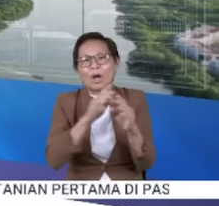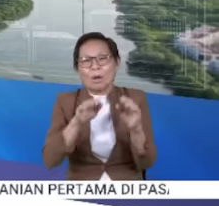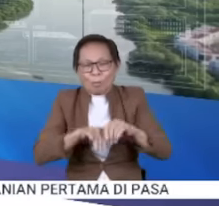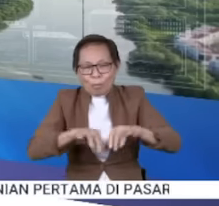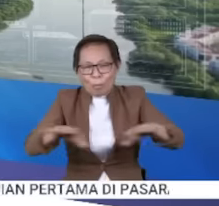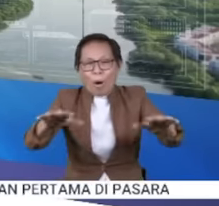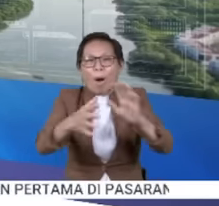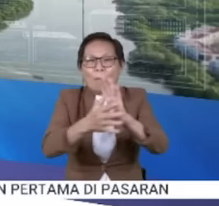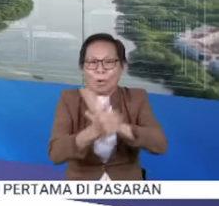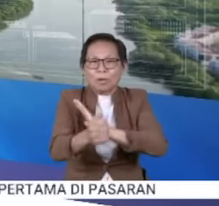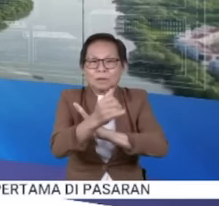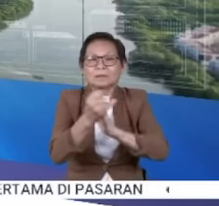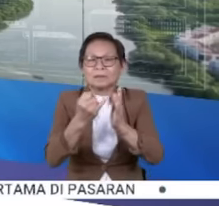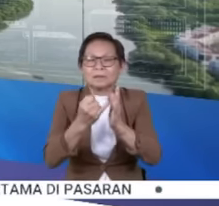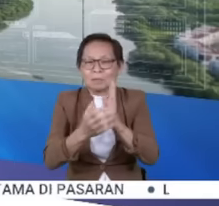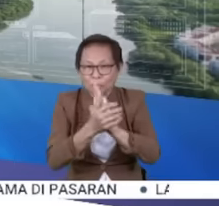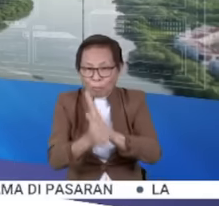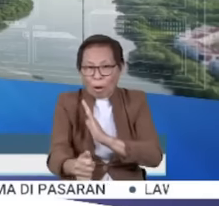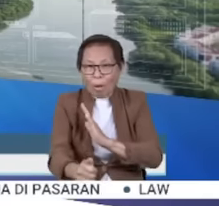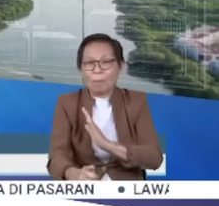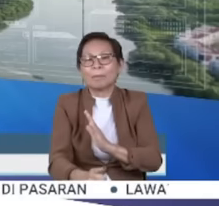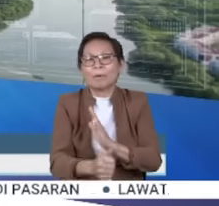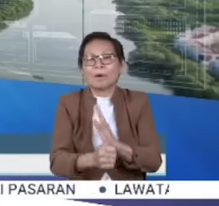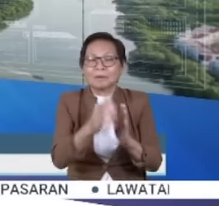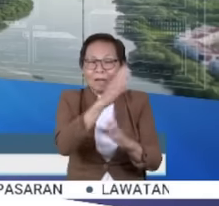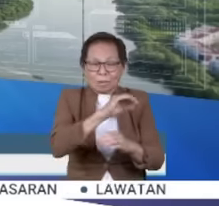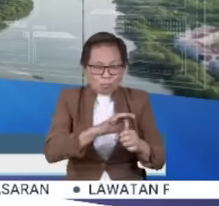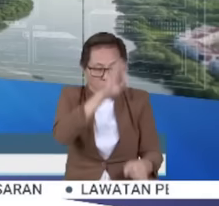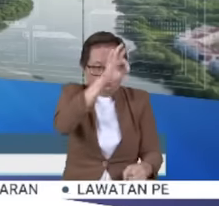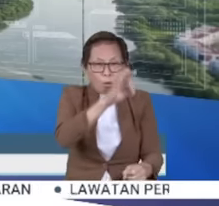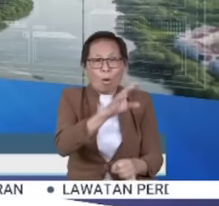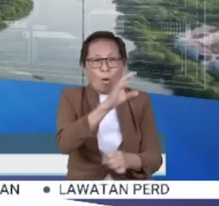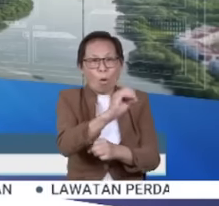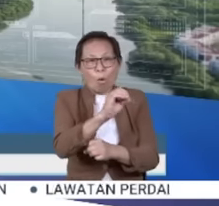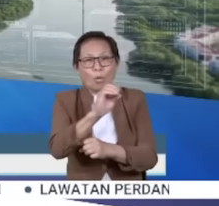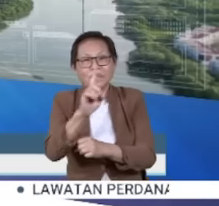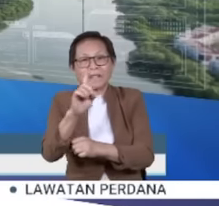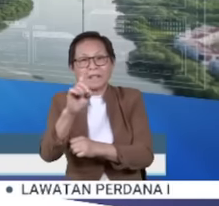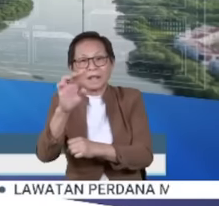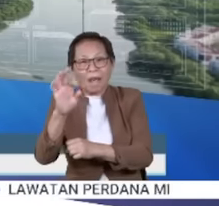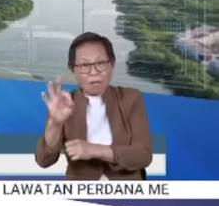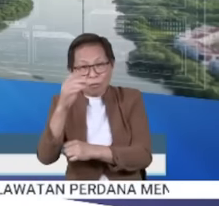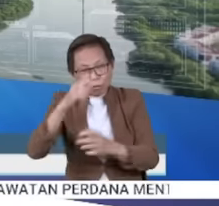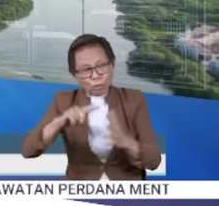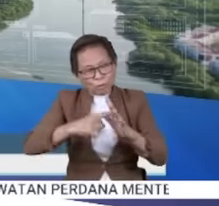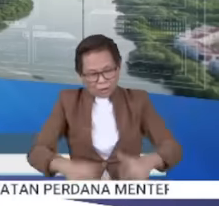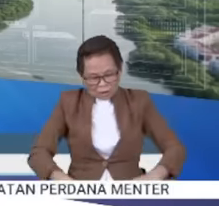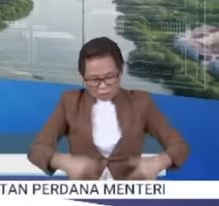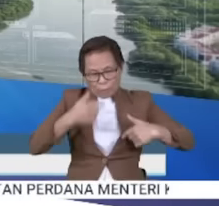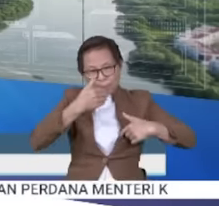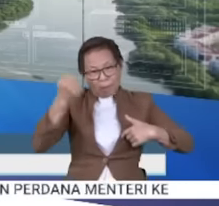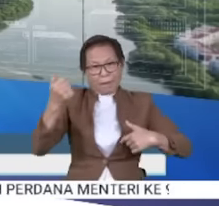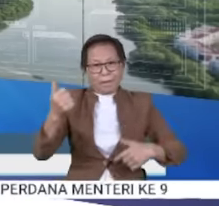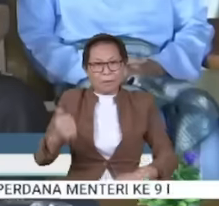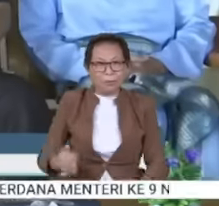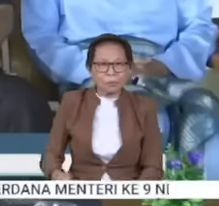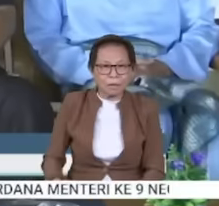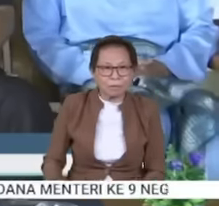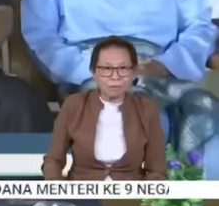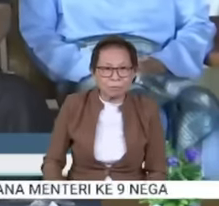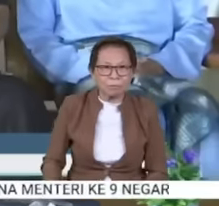golongan berkenaan pengajuannya juga bermak adalah memberi semangat kepada ods untuk mewujudkan kehidupan lebih baik